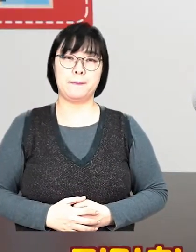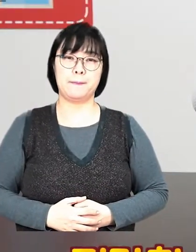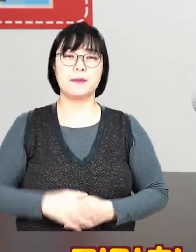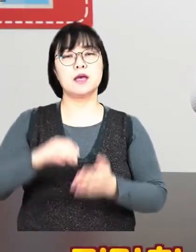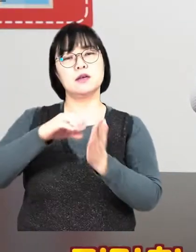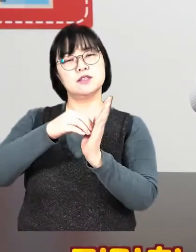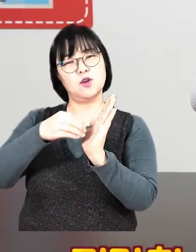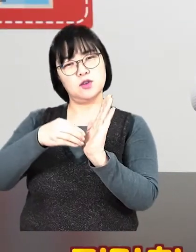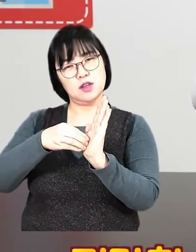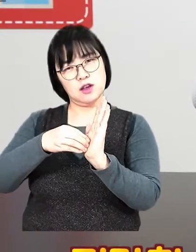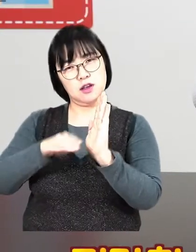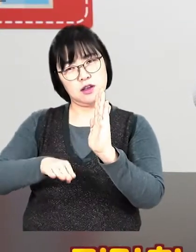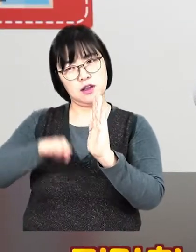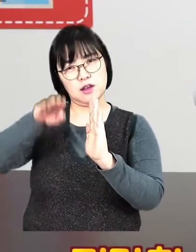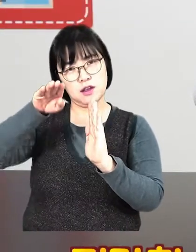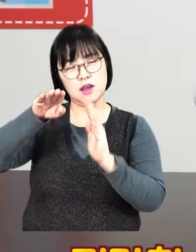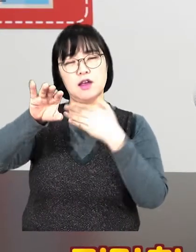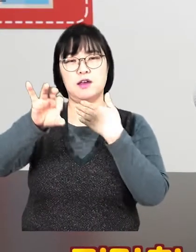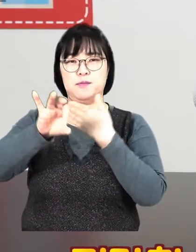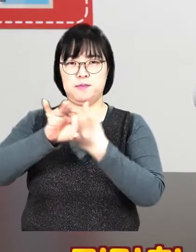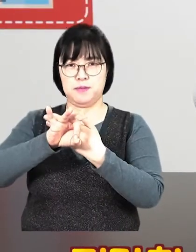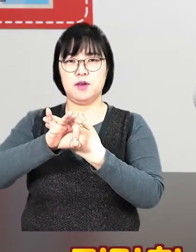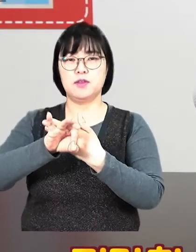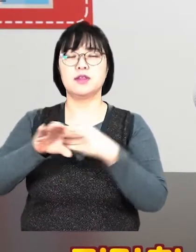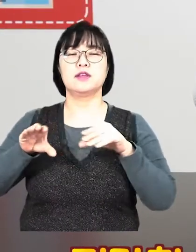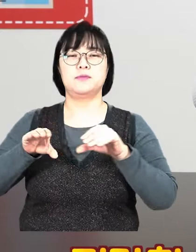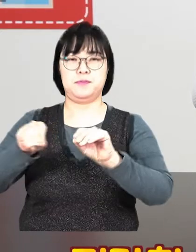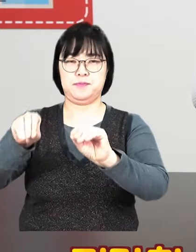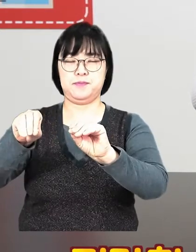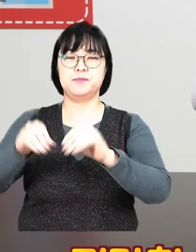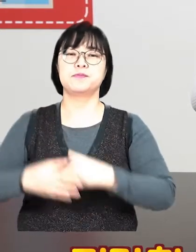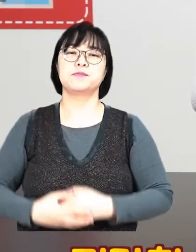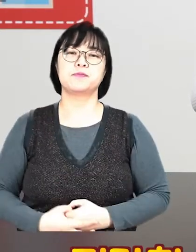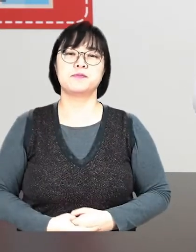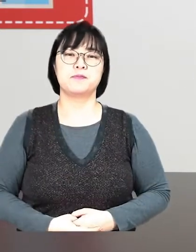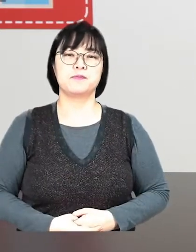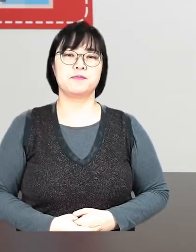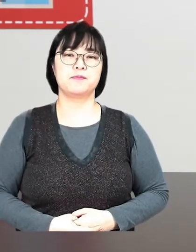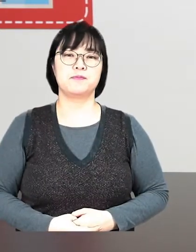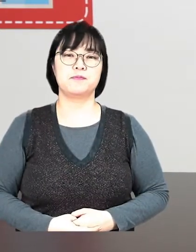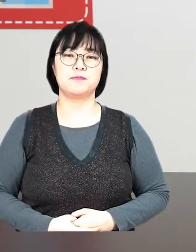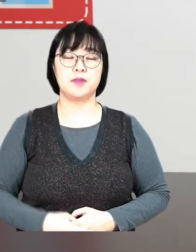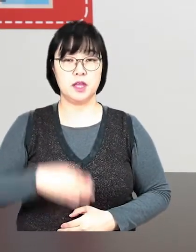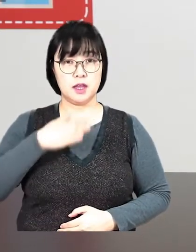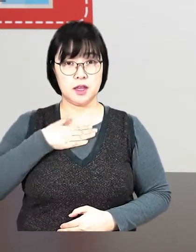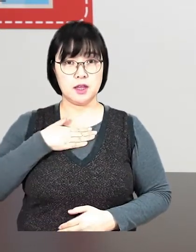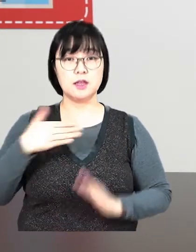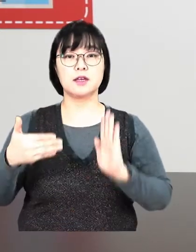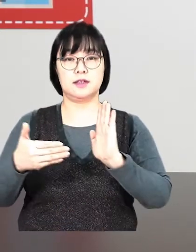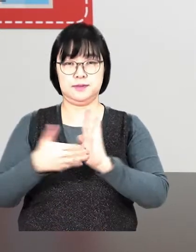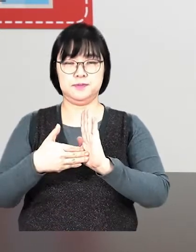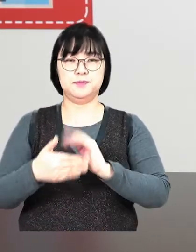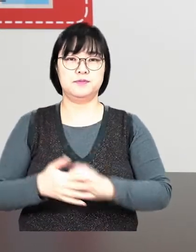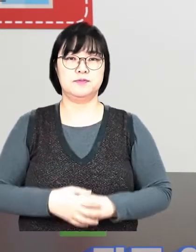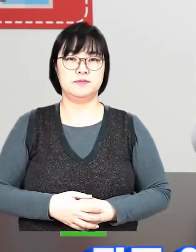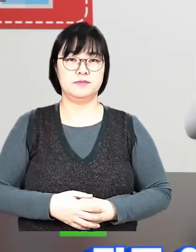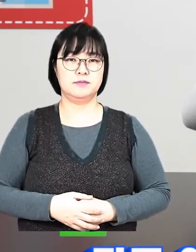자 이제 적당한 높이가 되면 이제 그만 넣어도 될 것 같아요. 자 선생님은 여기까지.